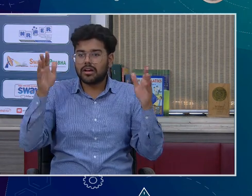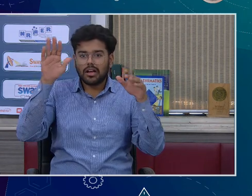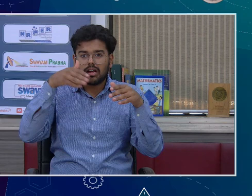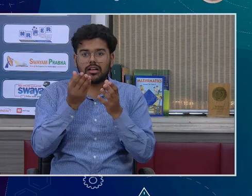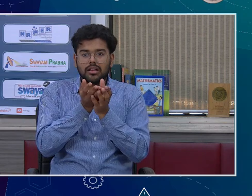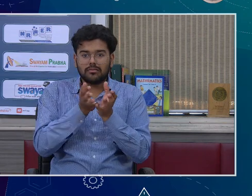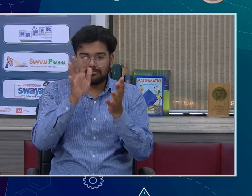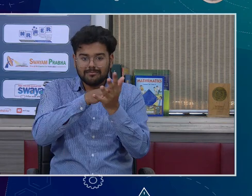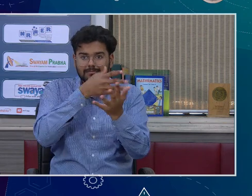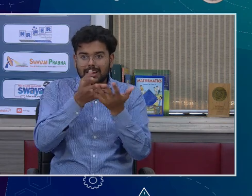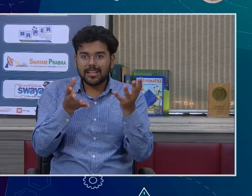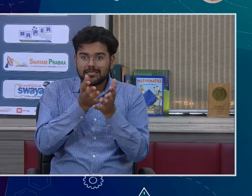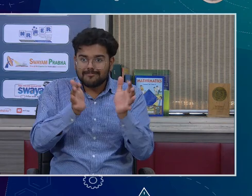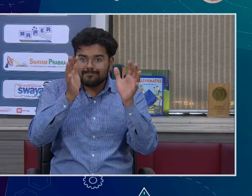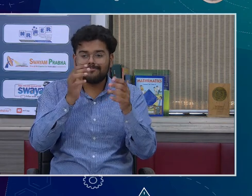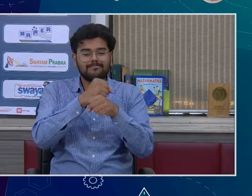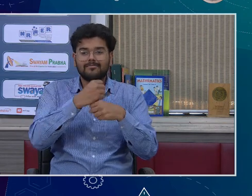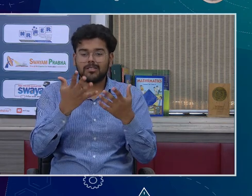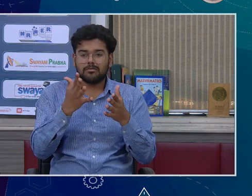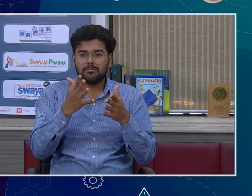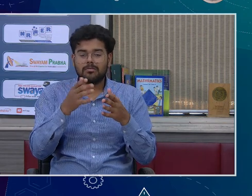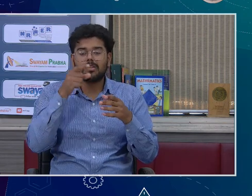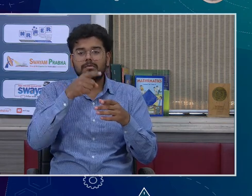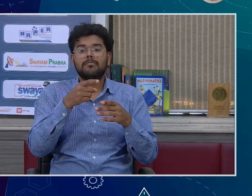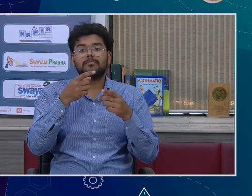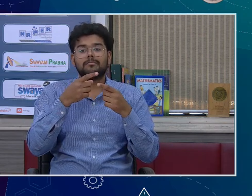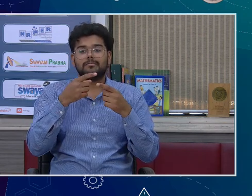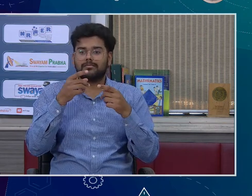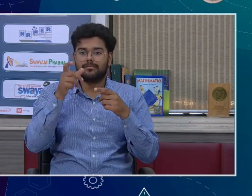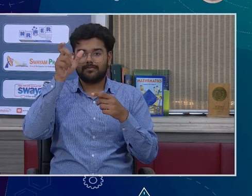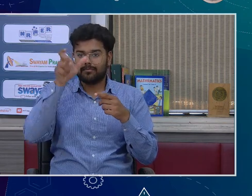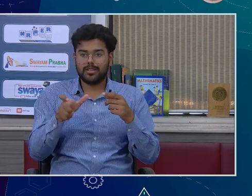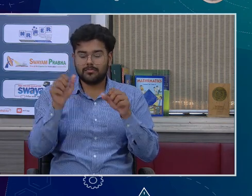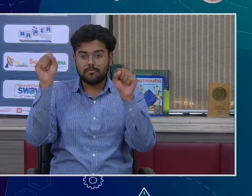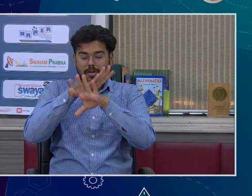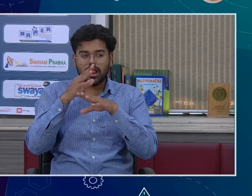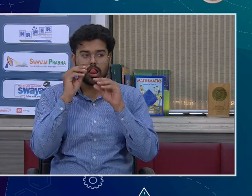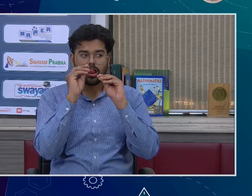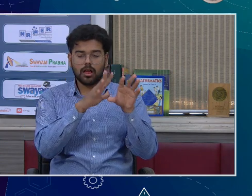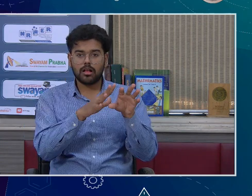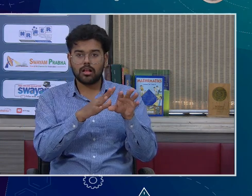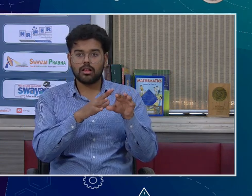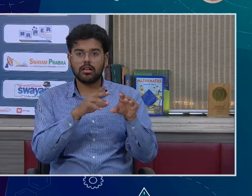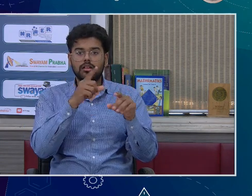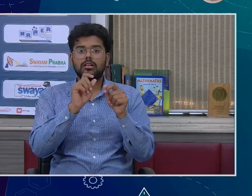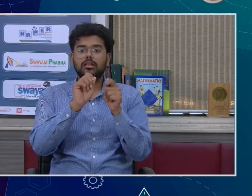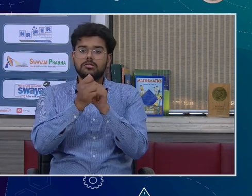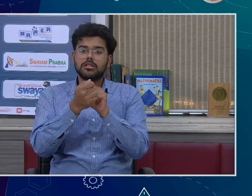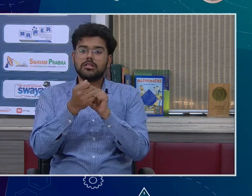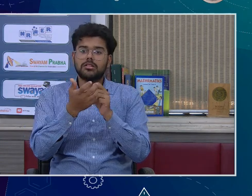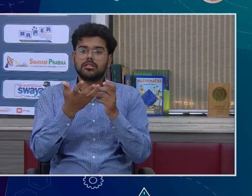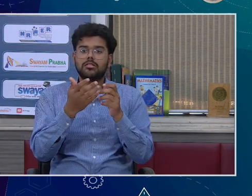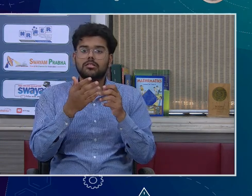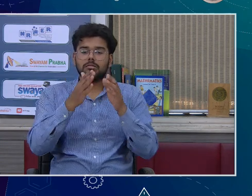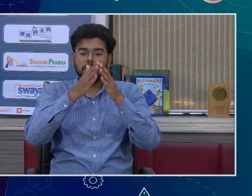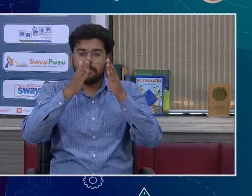इट ग्रांटेड, द विशेस वेर ग्रांटेड बाय द magician. So these leaves were changed into a broader